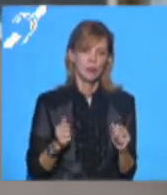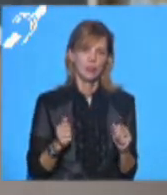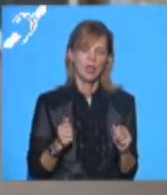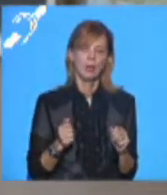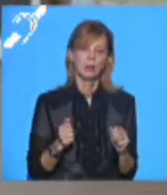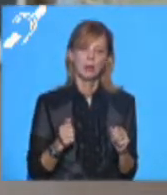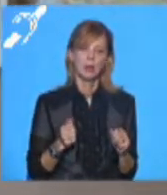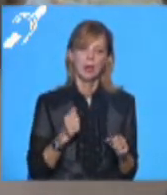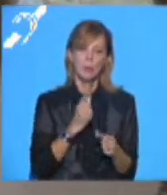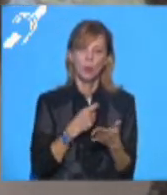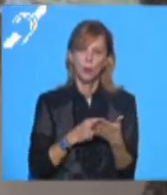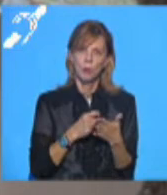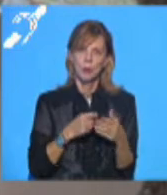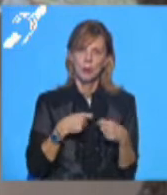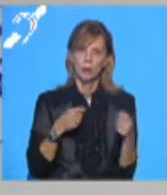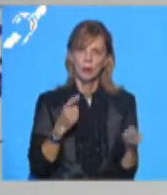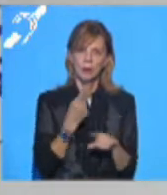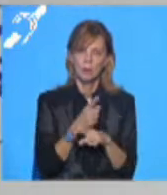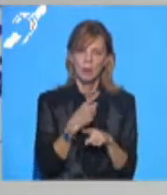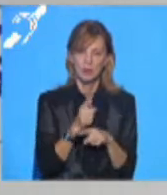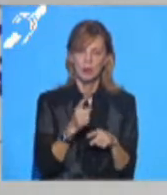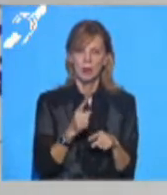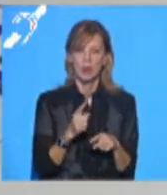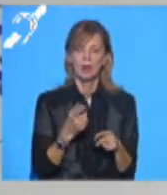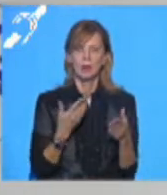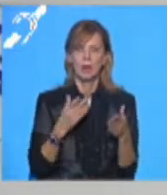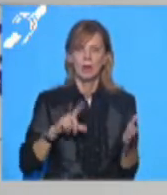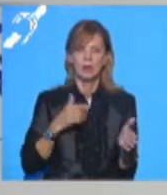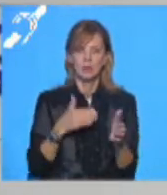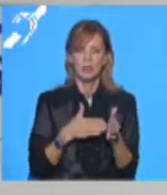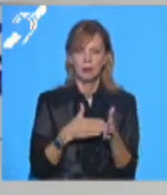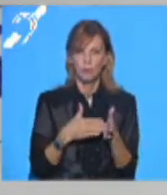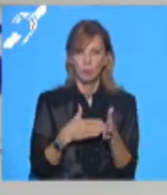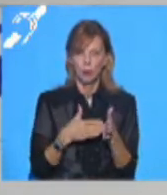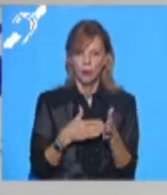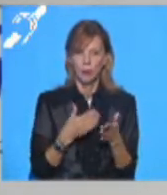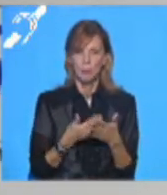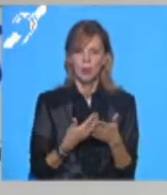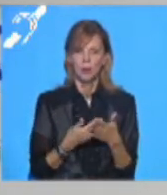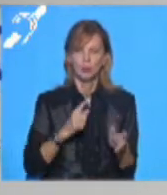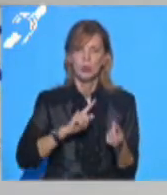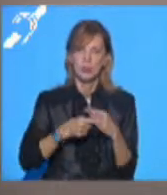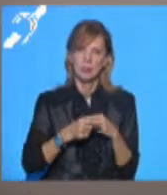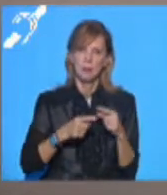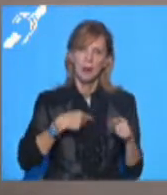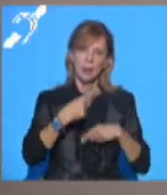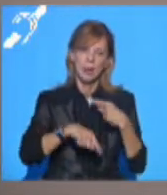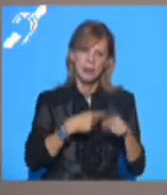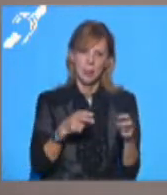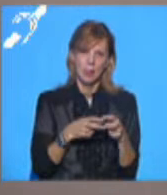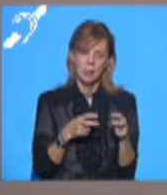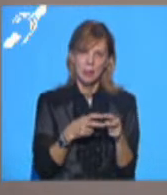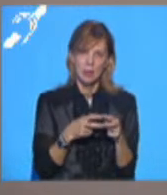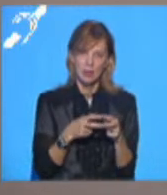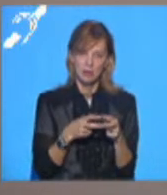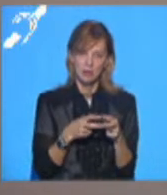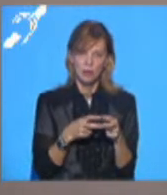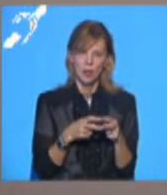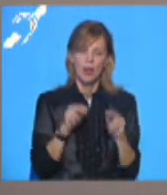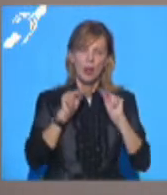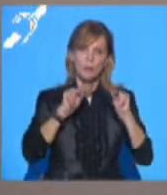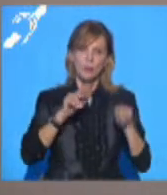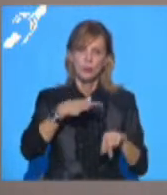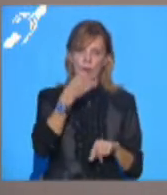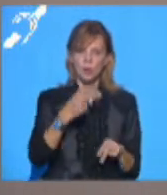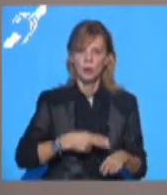Am cumpărat toate materialele necesare pentru schimbarea instalației electrice. Dascălii școlii